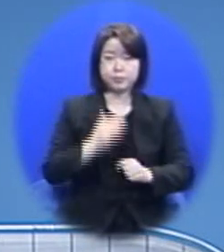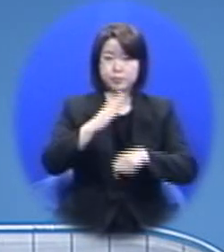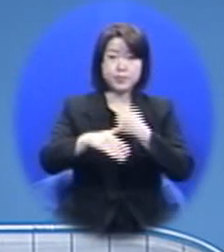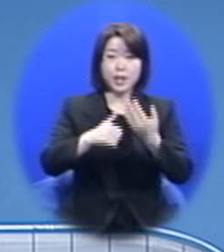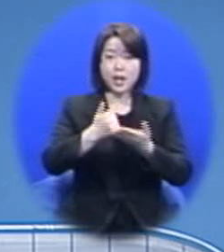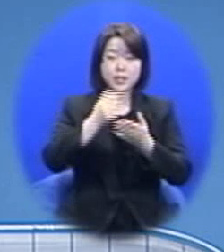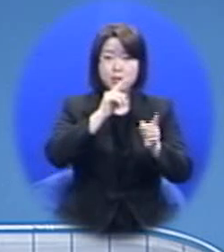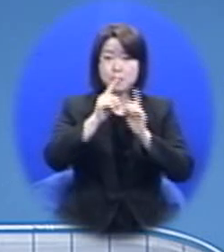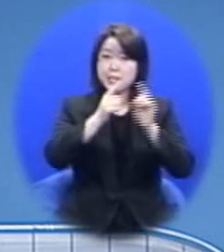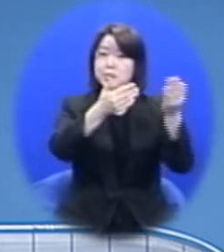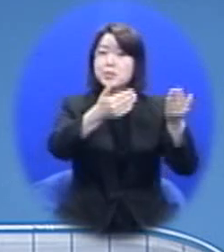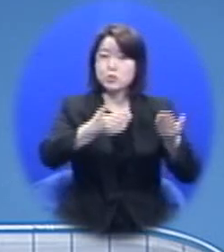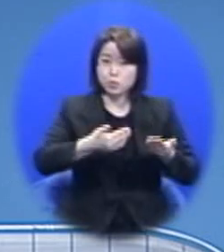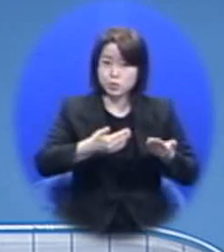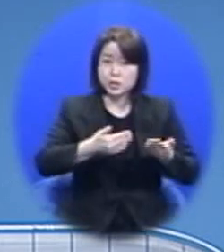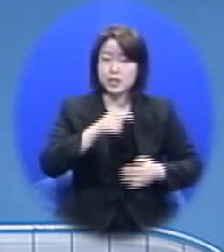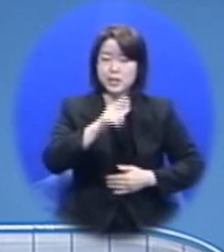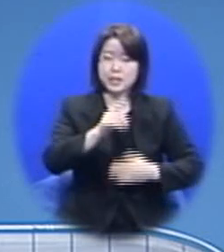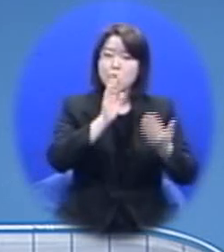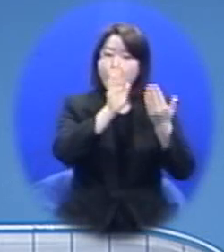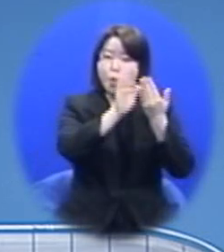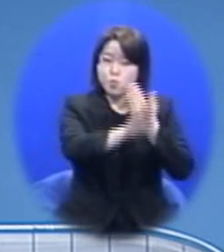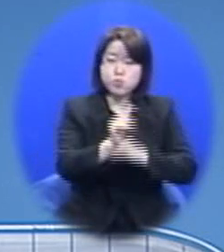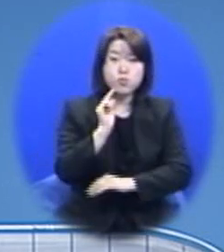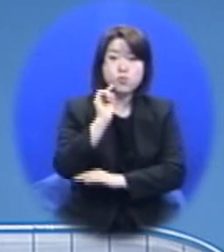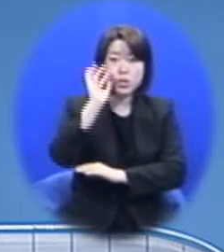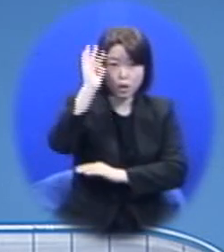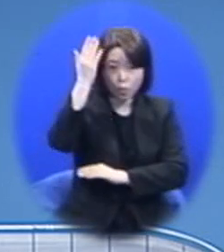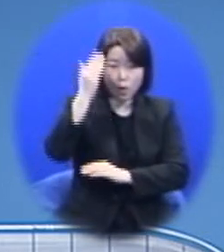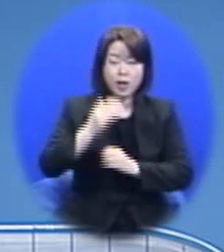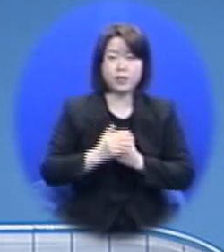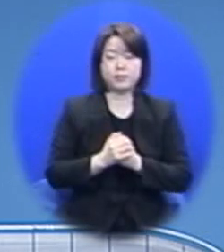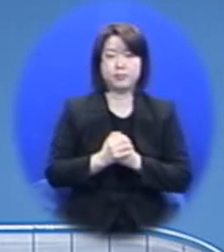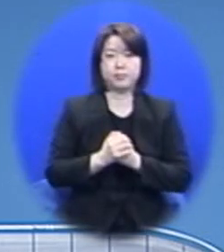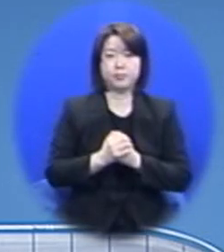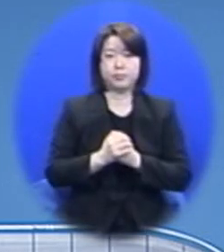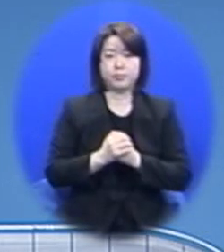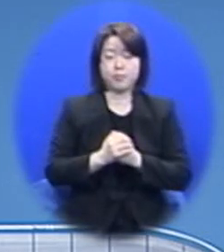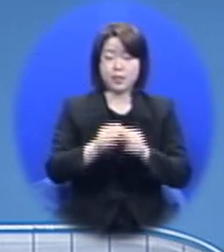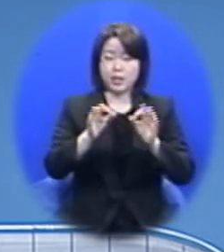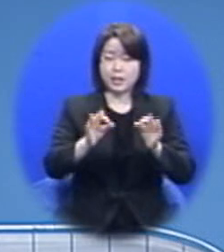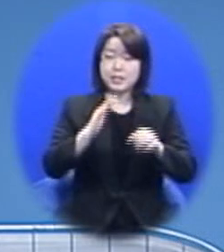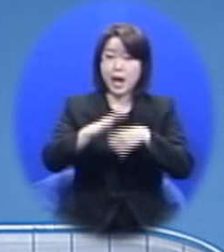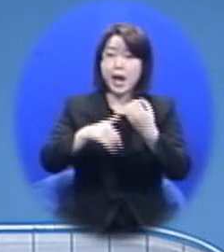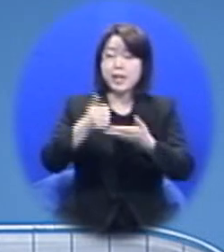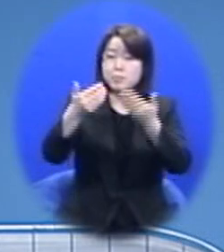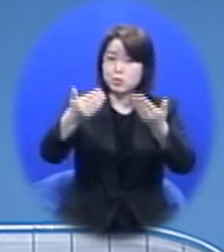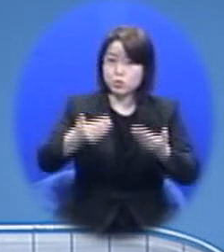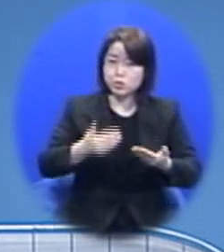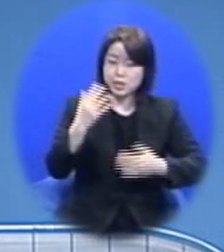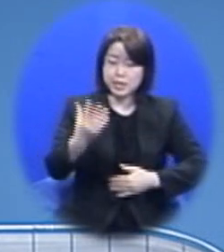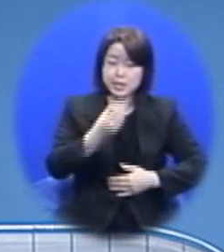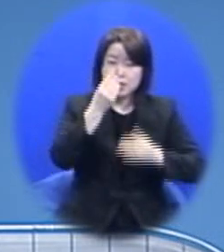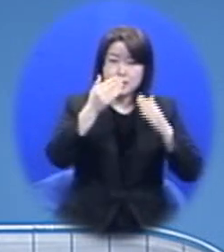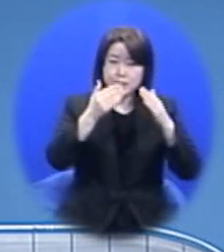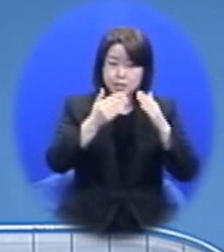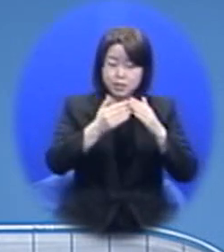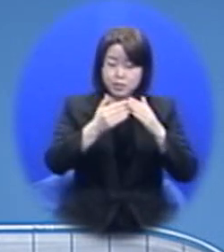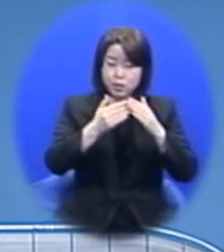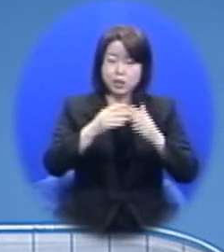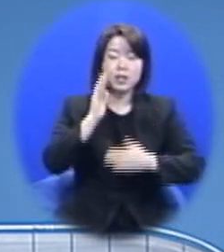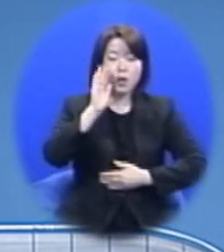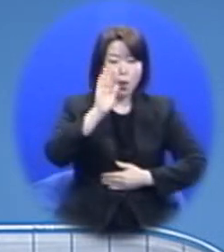하나님께서 말씀하셨던 이 나중 영광, 이제 하나님이 주실 이 성전의 나중